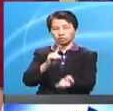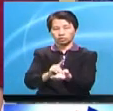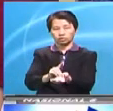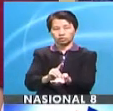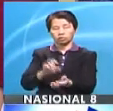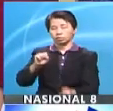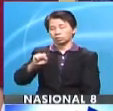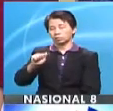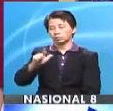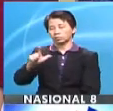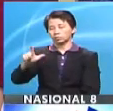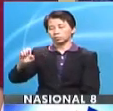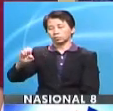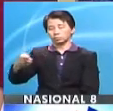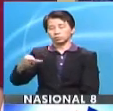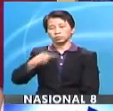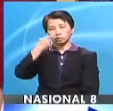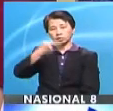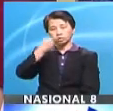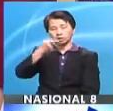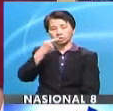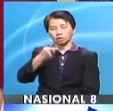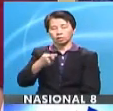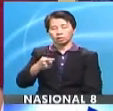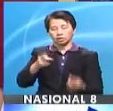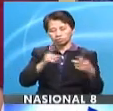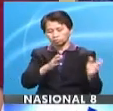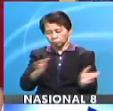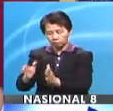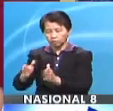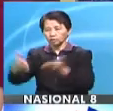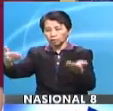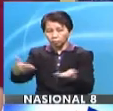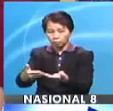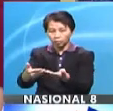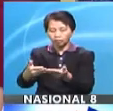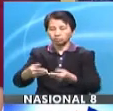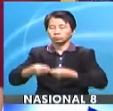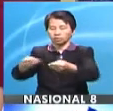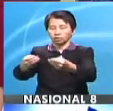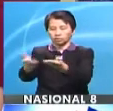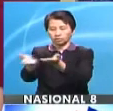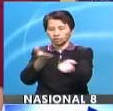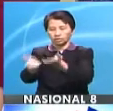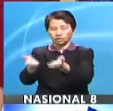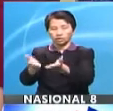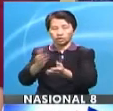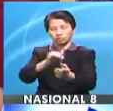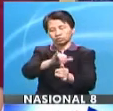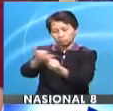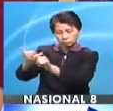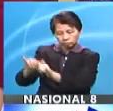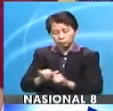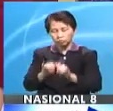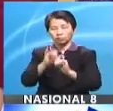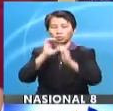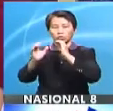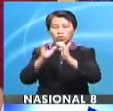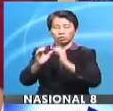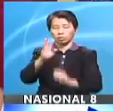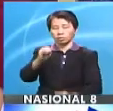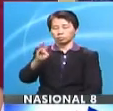Mohamad Salleh Tun saided Keruak berkata inisiatif itu diperkenalkan di bawah kerangka pemberian perkhidmatan sejagat akta komunikasi dan